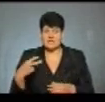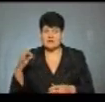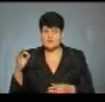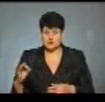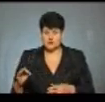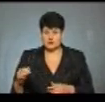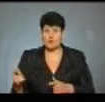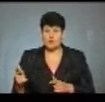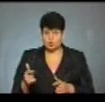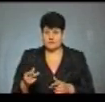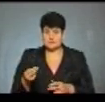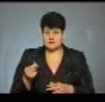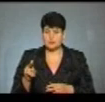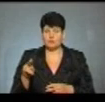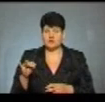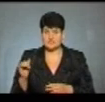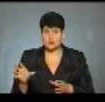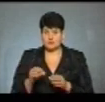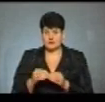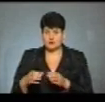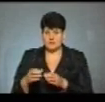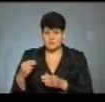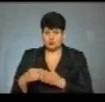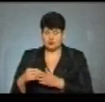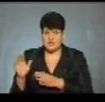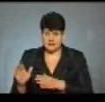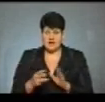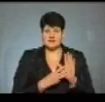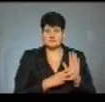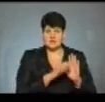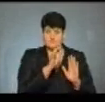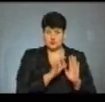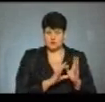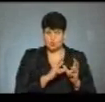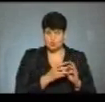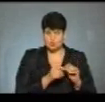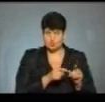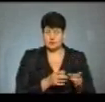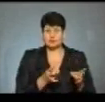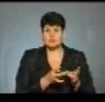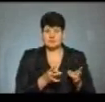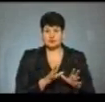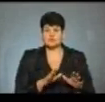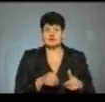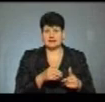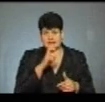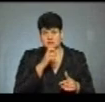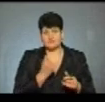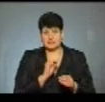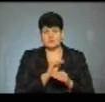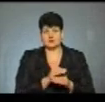20% готова виділити Почаївська об'єднана громада свого бюджету, а відповідно 80% суми потрібно, щоб надала держава для